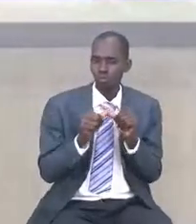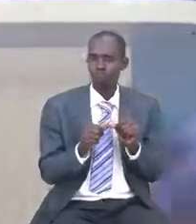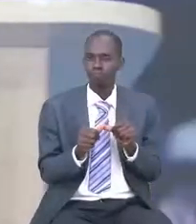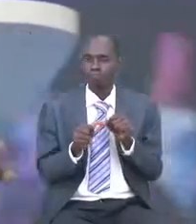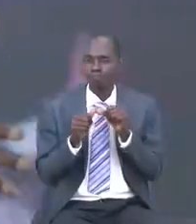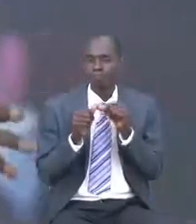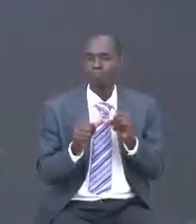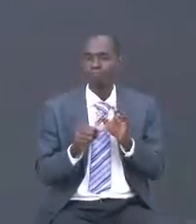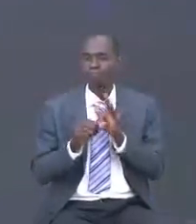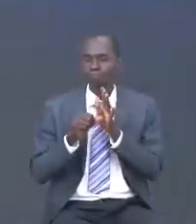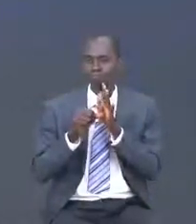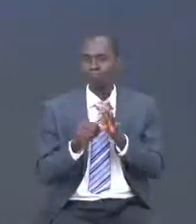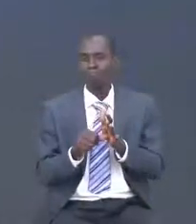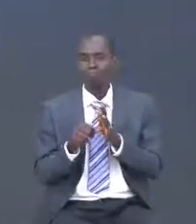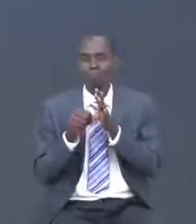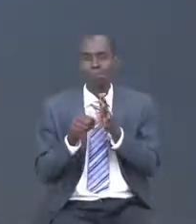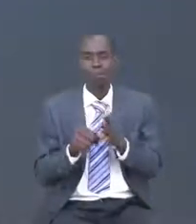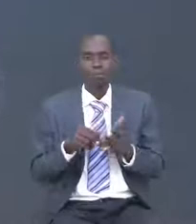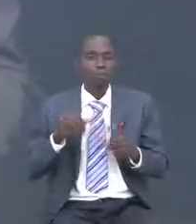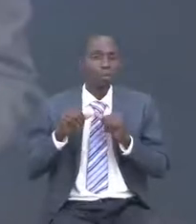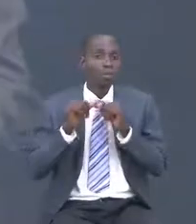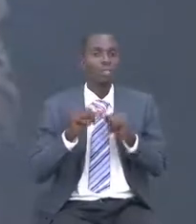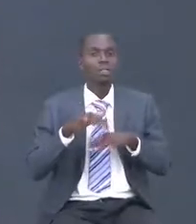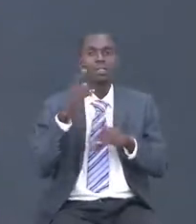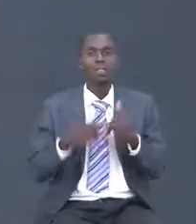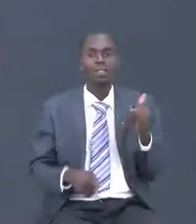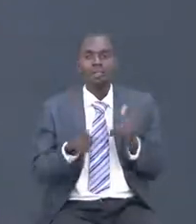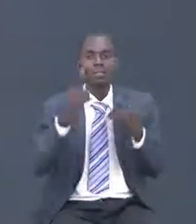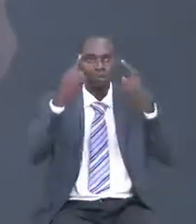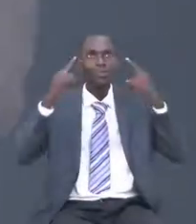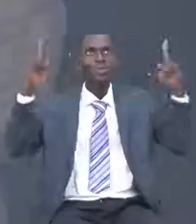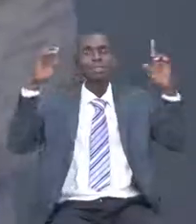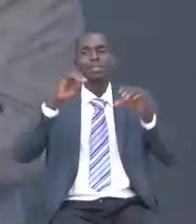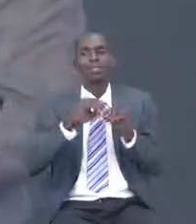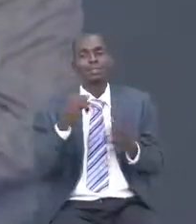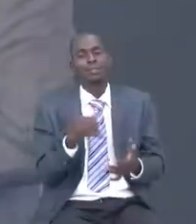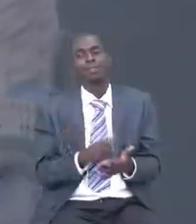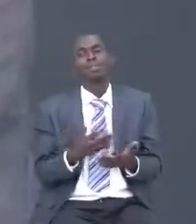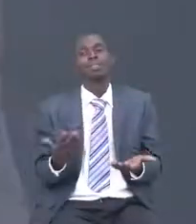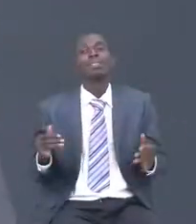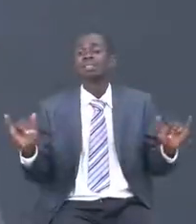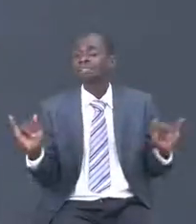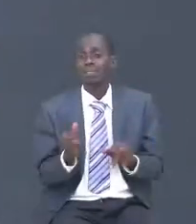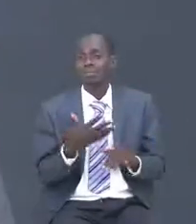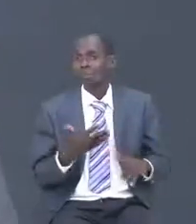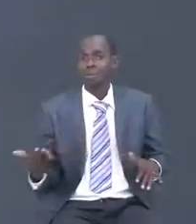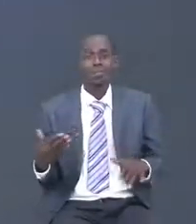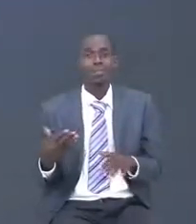continuer à avancer, avancer, et finalement, tu réussis. La même chose dans la vie.